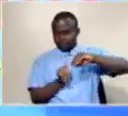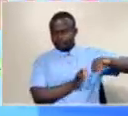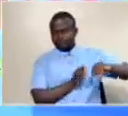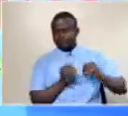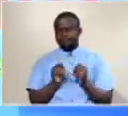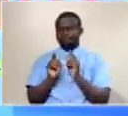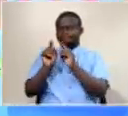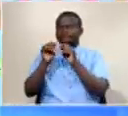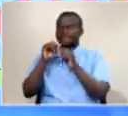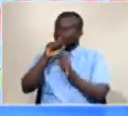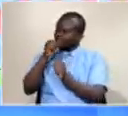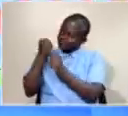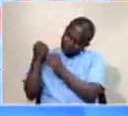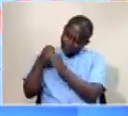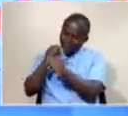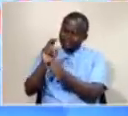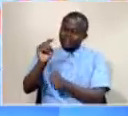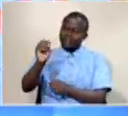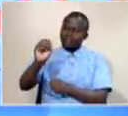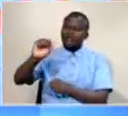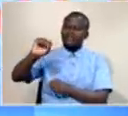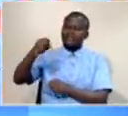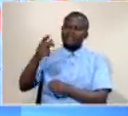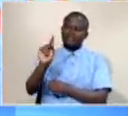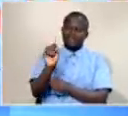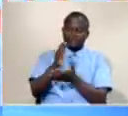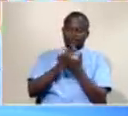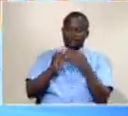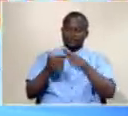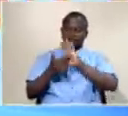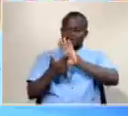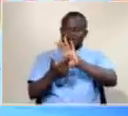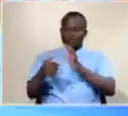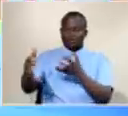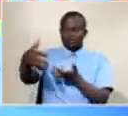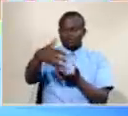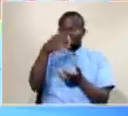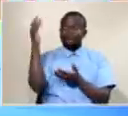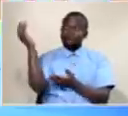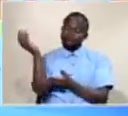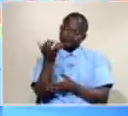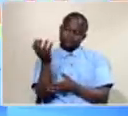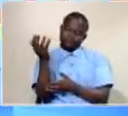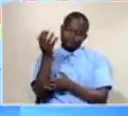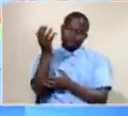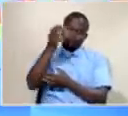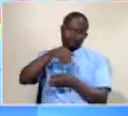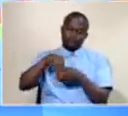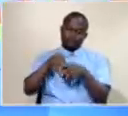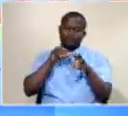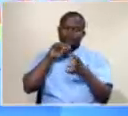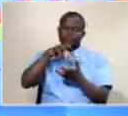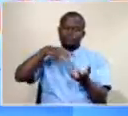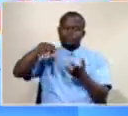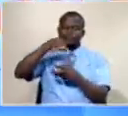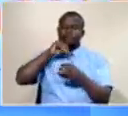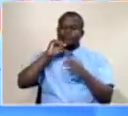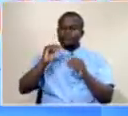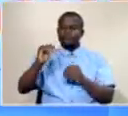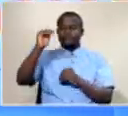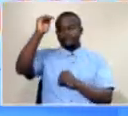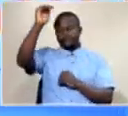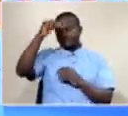Nyamasheke, mu gihe hari bamwe mu baturage bo muri aka karere bagaragaraho gusarura amashyamba yabo ndetse n'aya leta mu buryo bw'akajagari